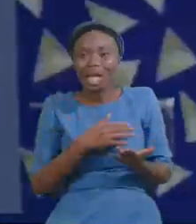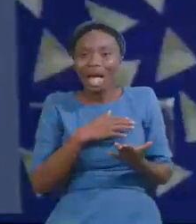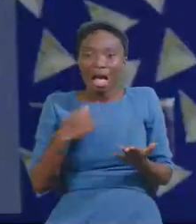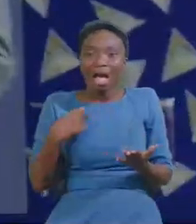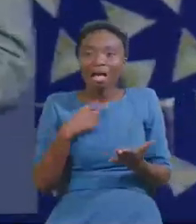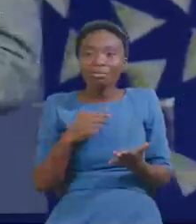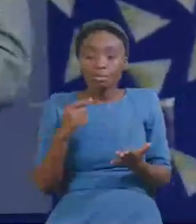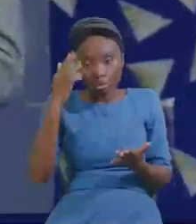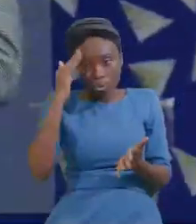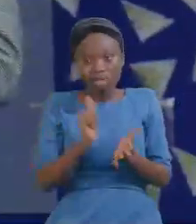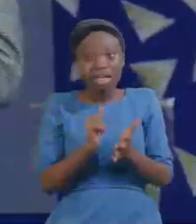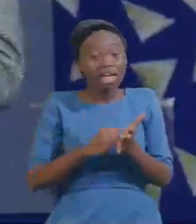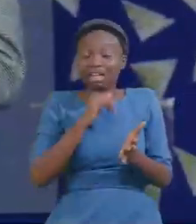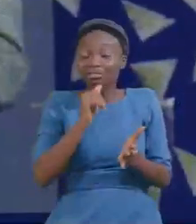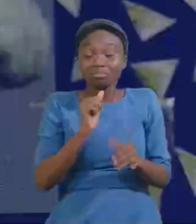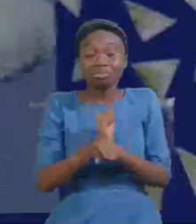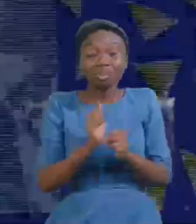Nous essayons d'utiliser la philosophie.